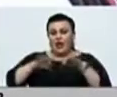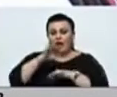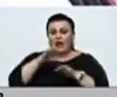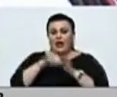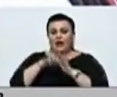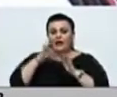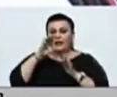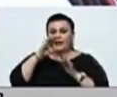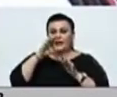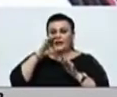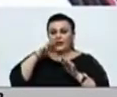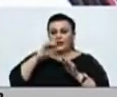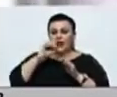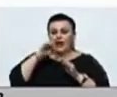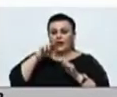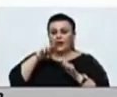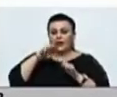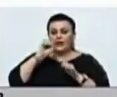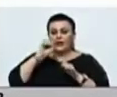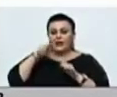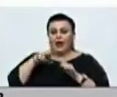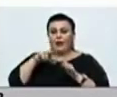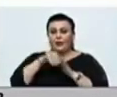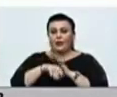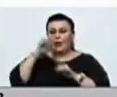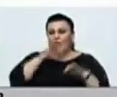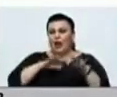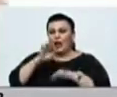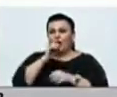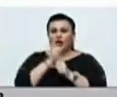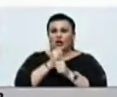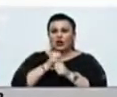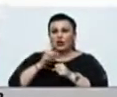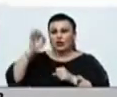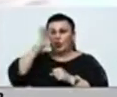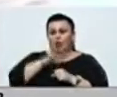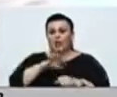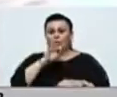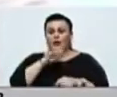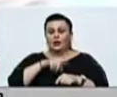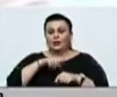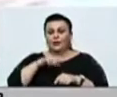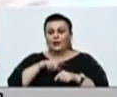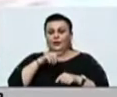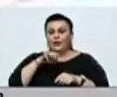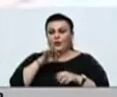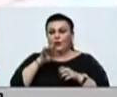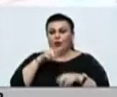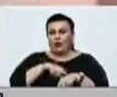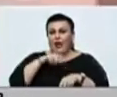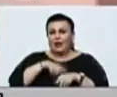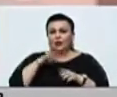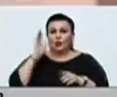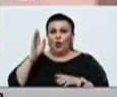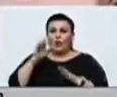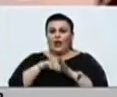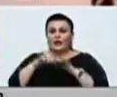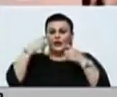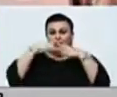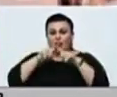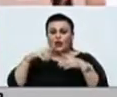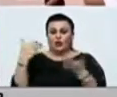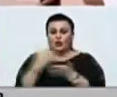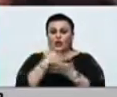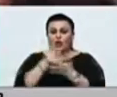startap layihələrin dəstəklənməsi, sahibkarların fəaliyyətinə, iş proseslərinə təsir edən ixtira, faydalı model, texnoloji yenilik və